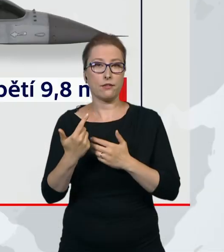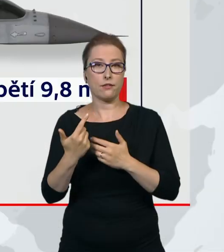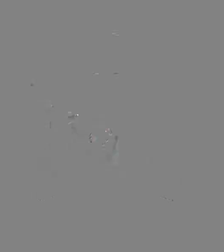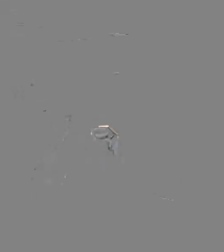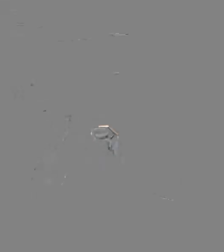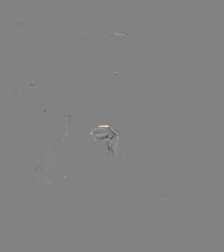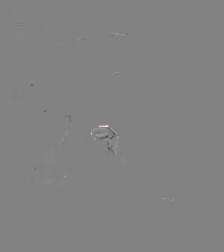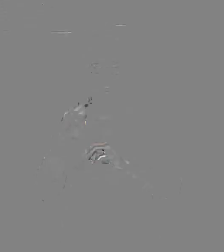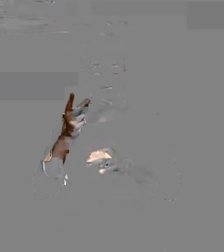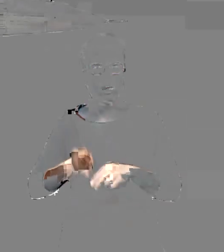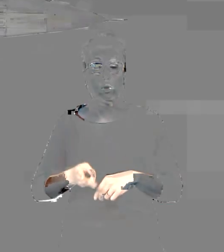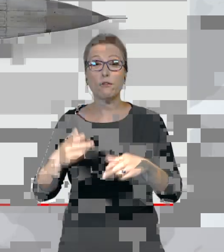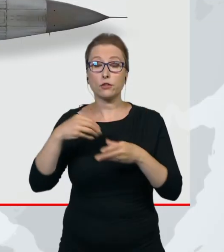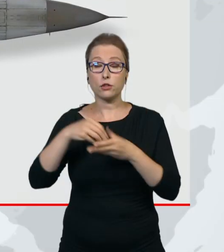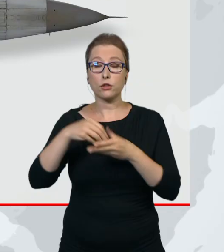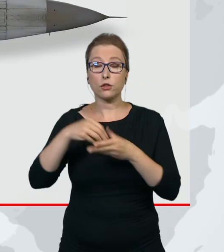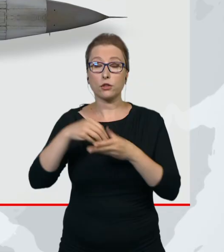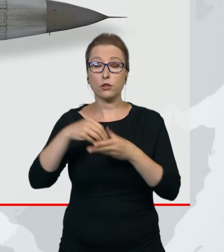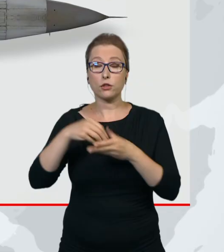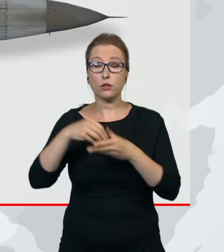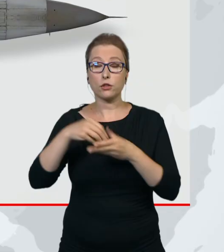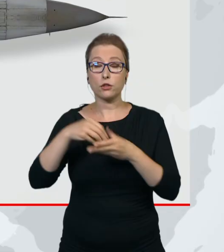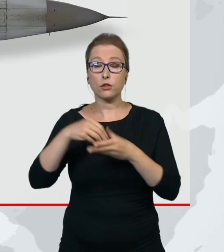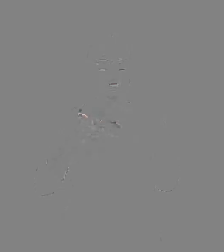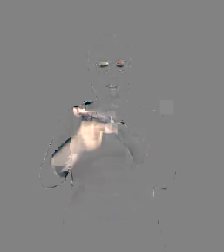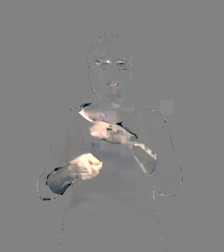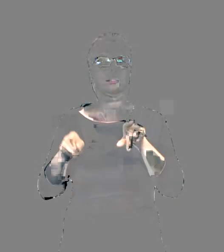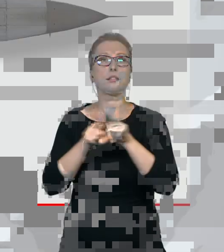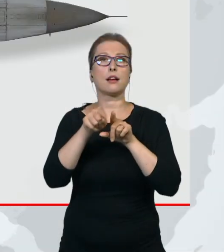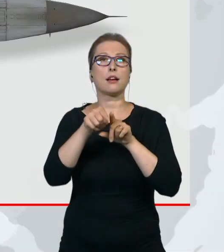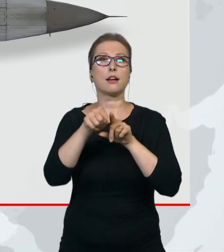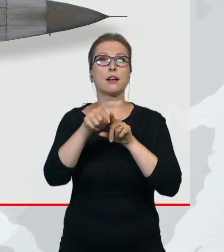výzbroje třeba tankové a protiv